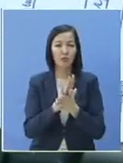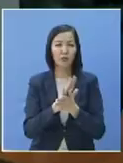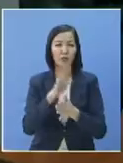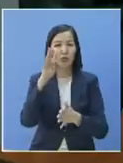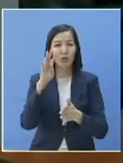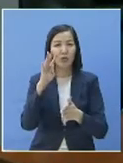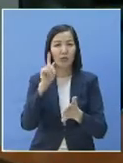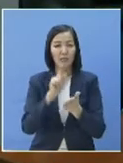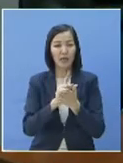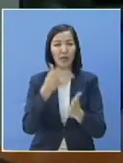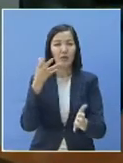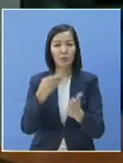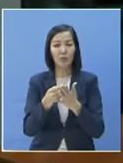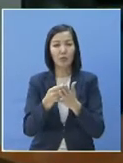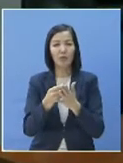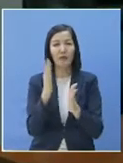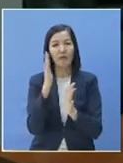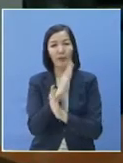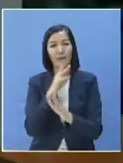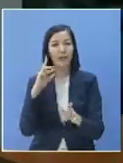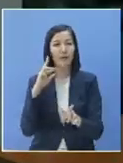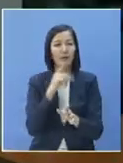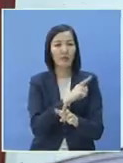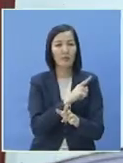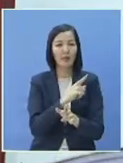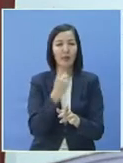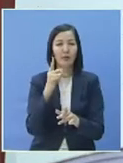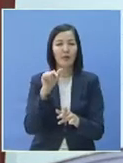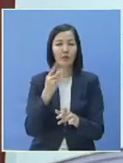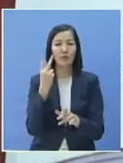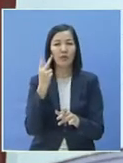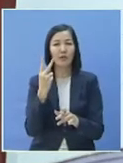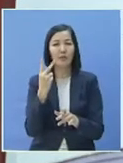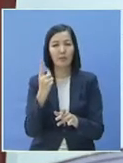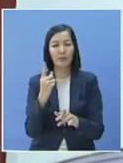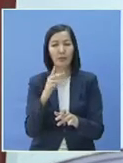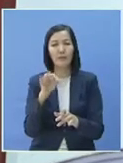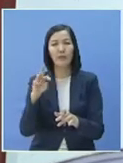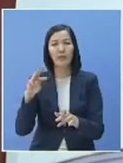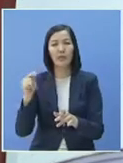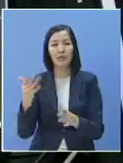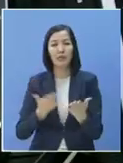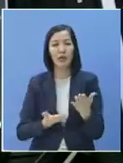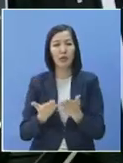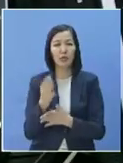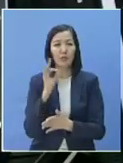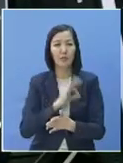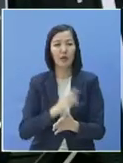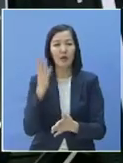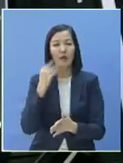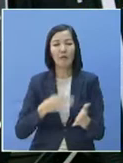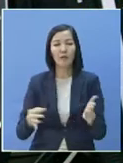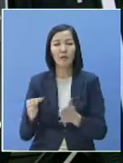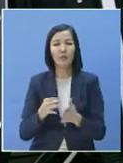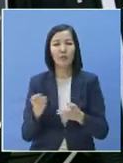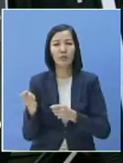облыстық кірістер департаментіне қоршаған ортаға эмиссия үшін 1,1 миллиард көлемінде қаржы түскен. Алматы